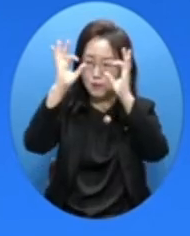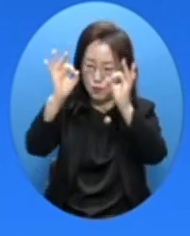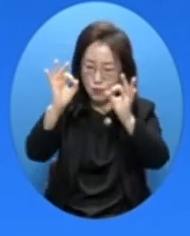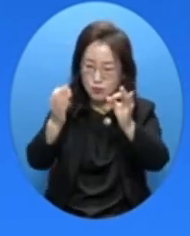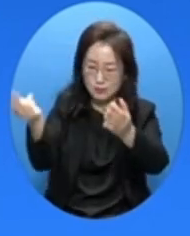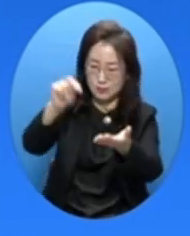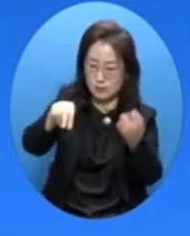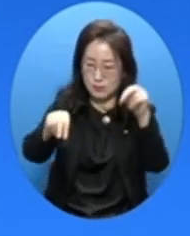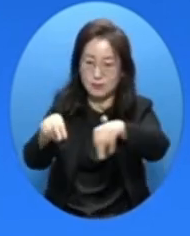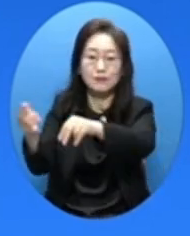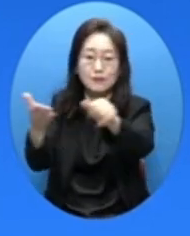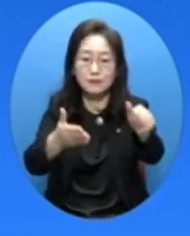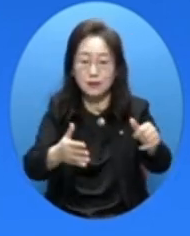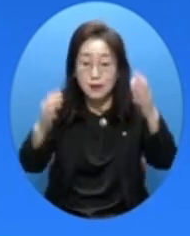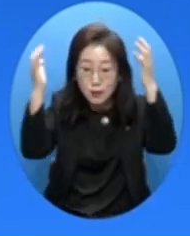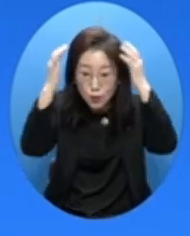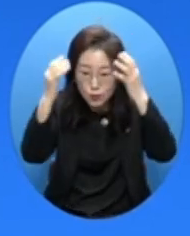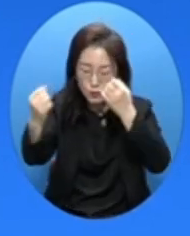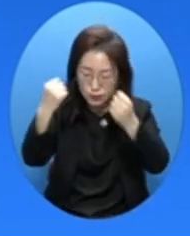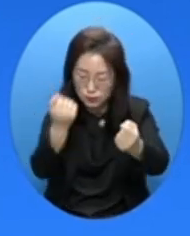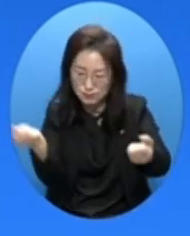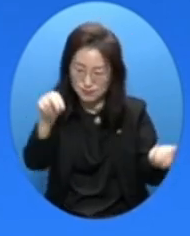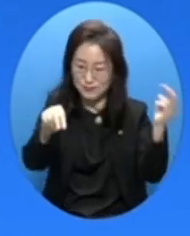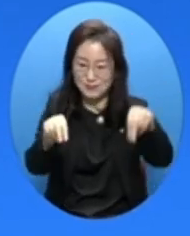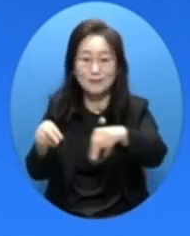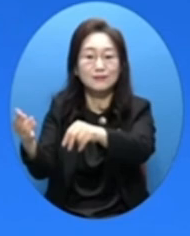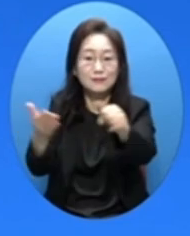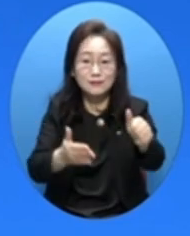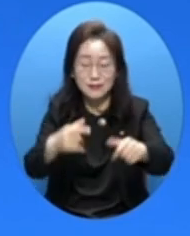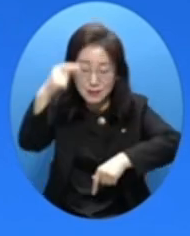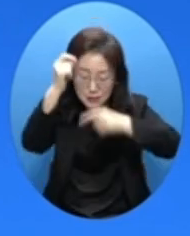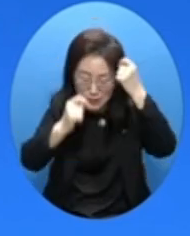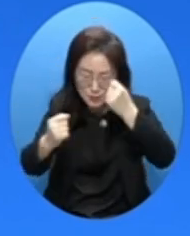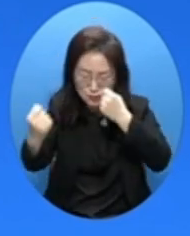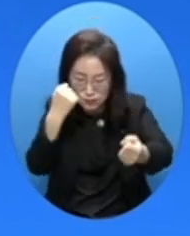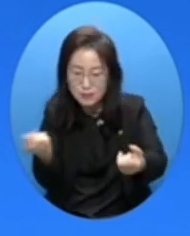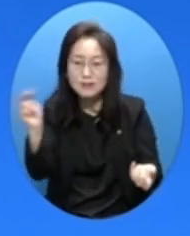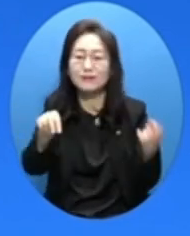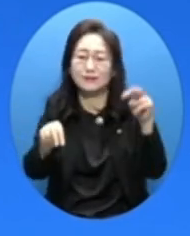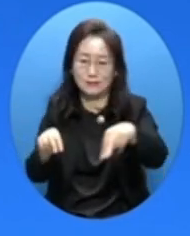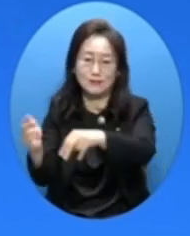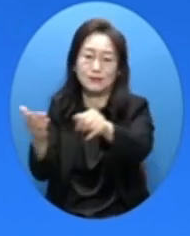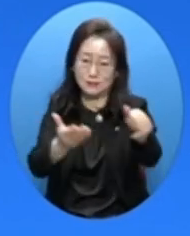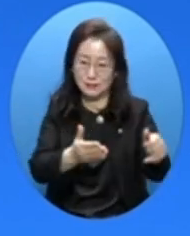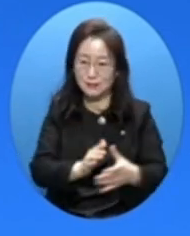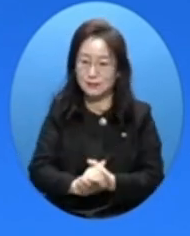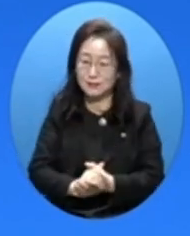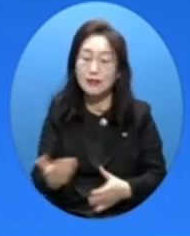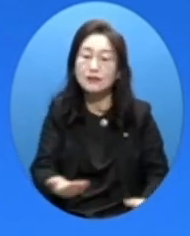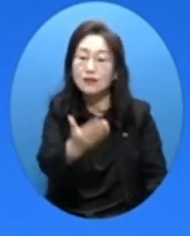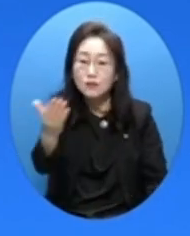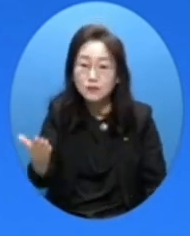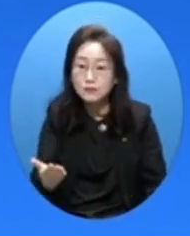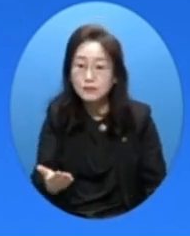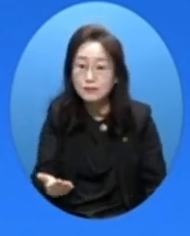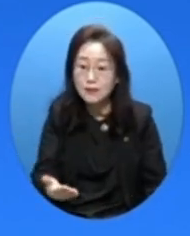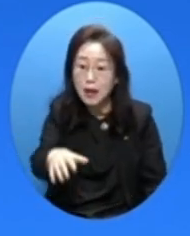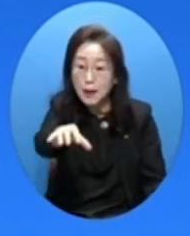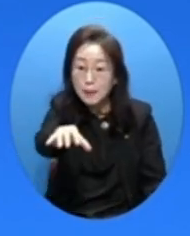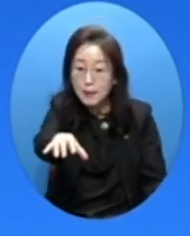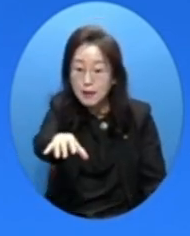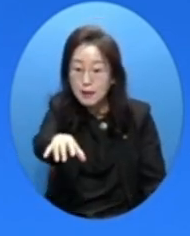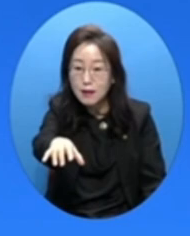바랍니다. 고통의 자리에서 일어나시기 바랍니다. 슬픔의 자리에서 일어나시기 바랍니다. 여러분의 앞에